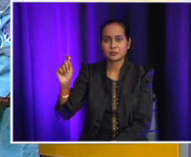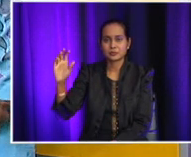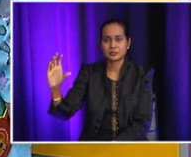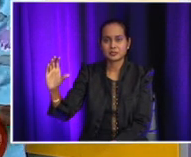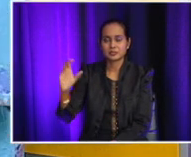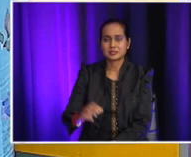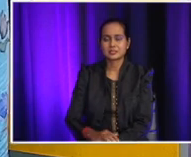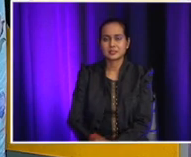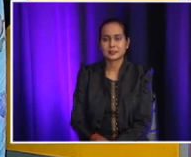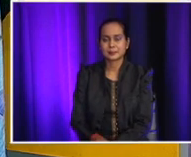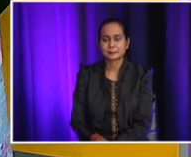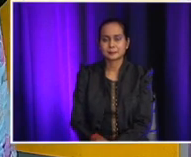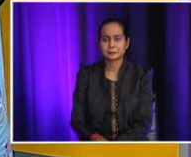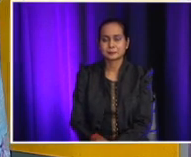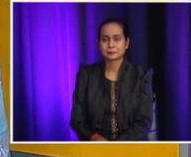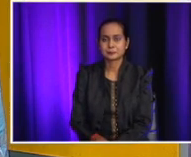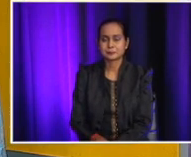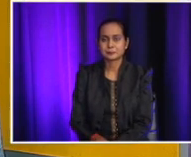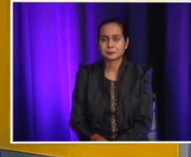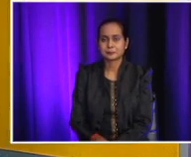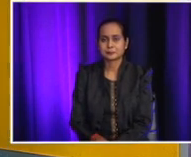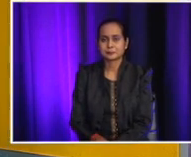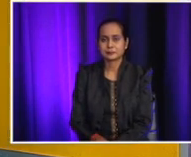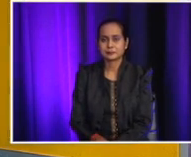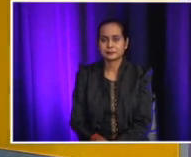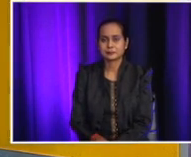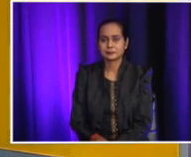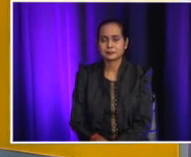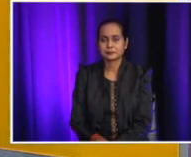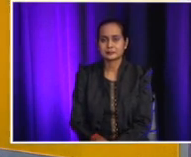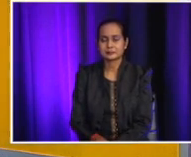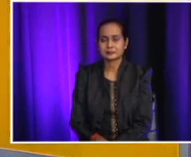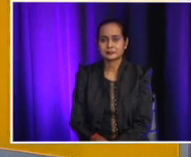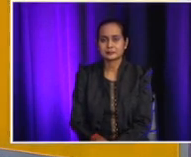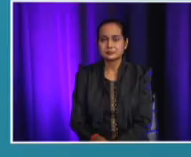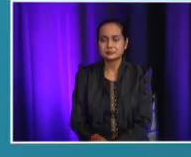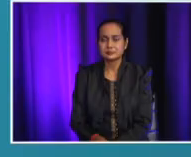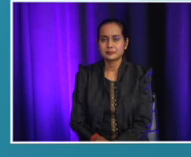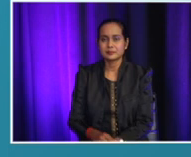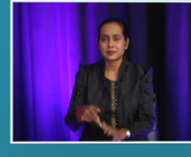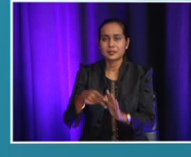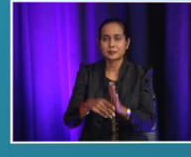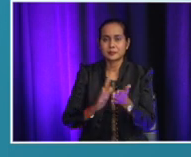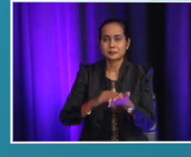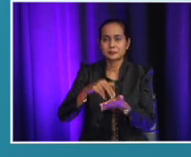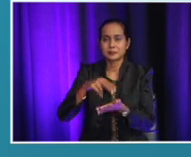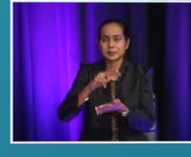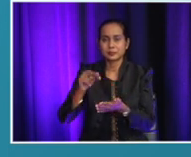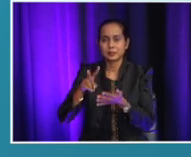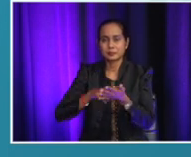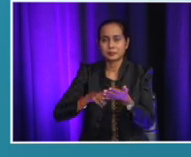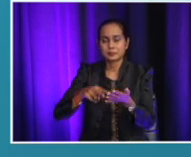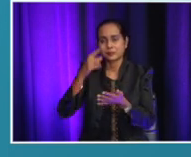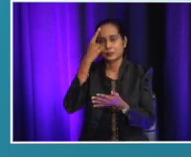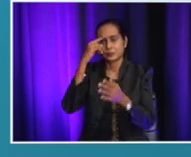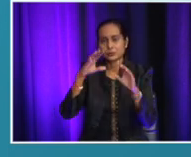pembukuan masyarakat dan seterusnya kalau kita tengok lagi ya pembangunan pembacaan untuk golongan remaja